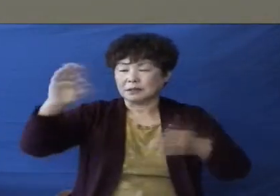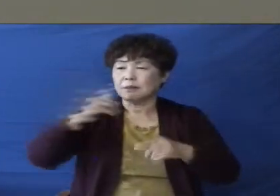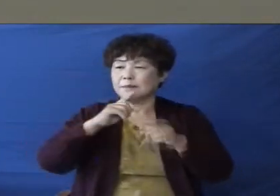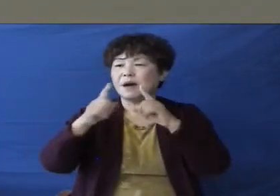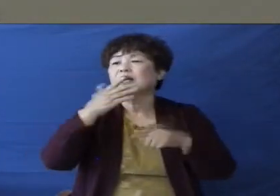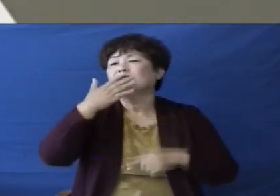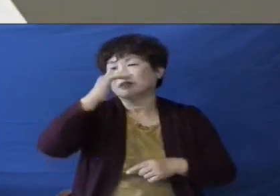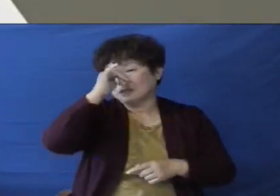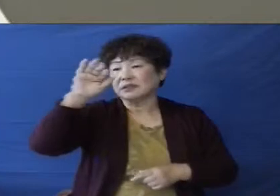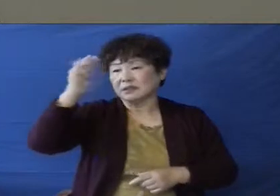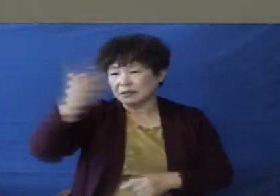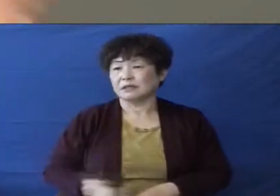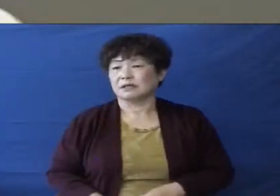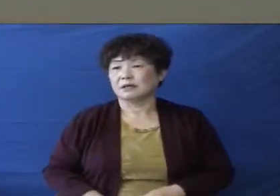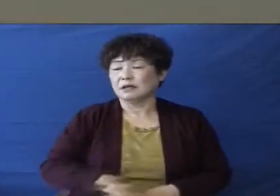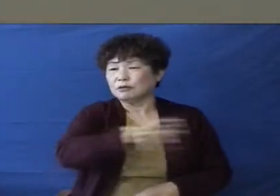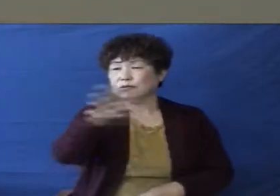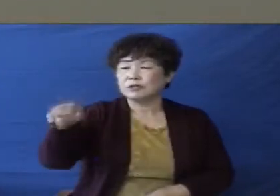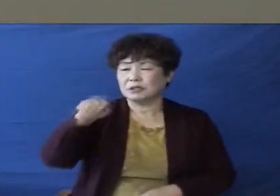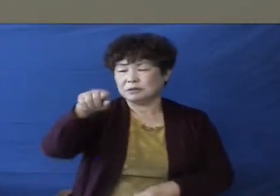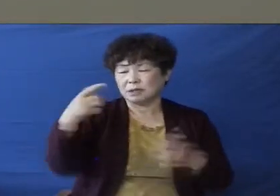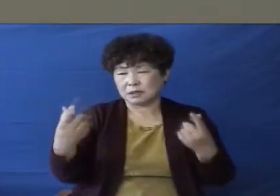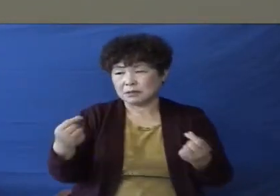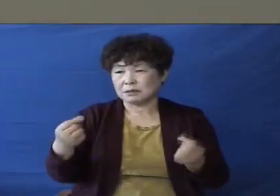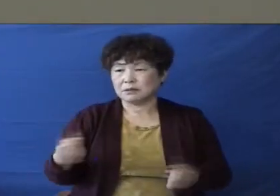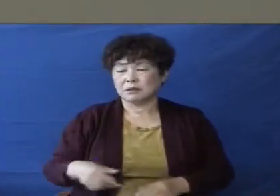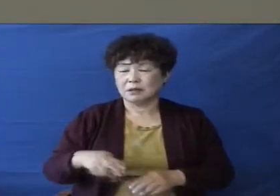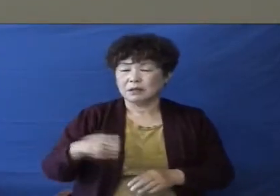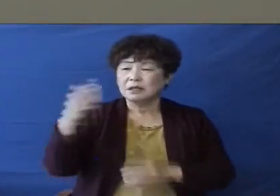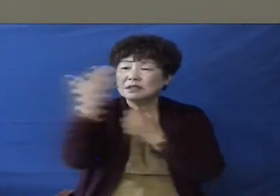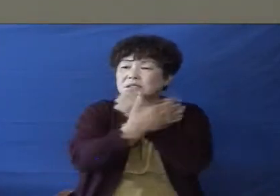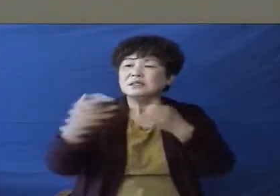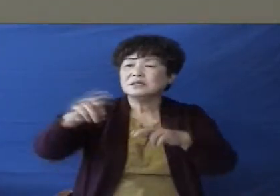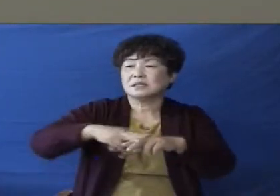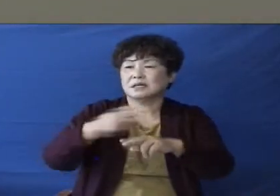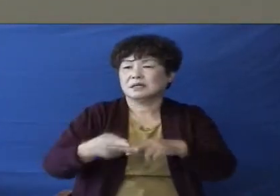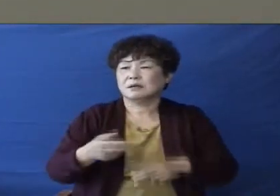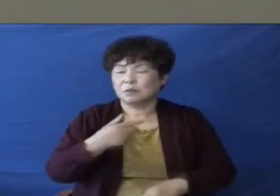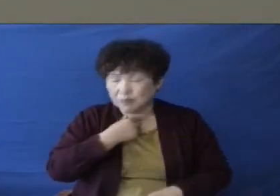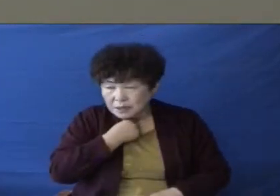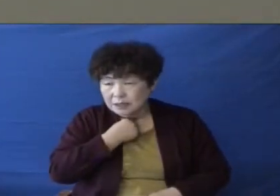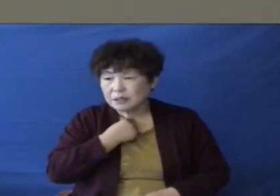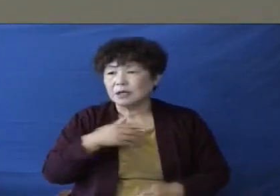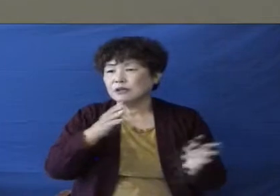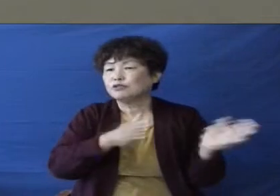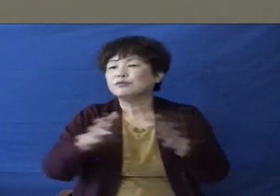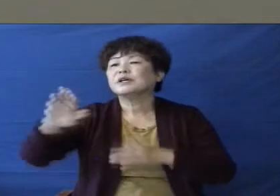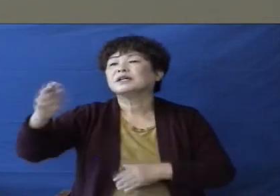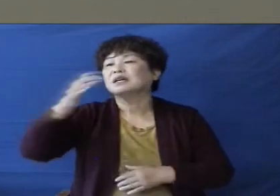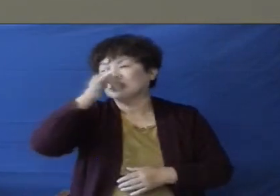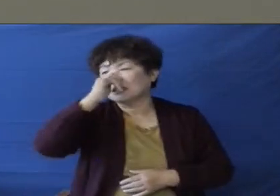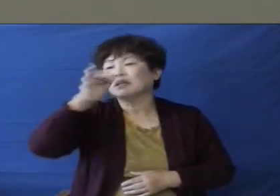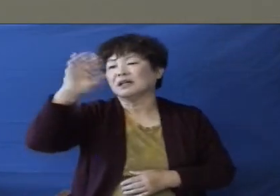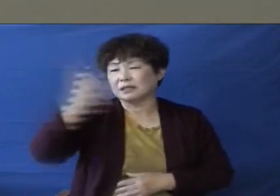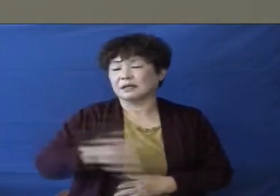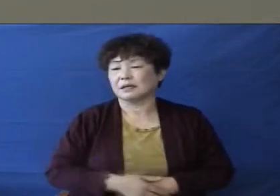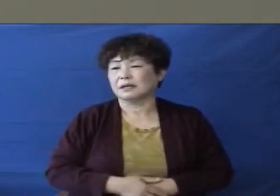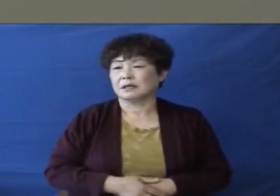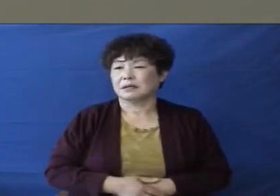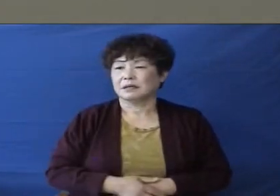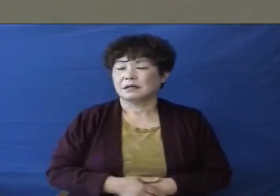우리는 그런 은사를 구하되 준비가 돼 있어야 돼 할렐루야 에 준비가 돼 있어야